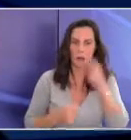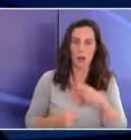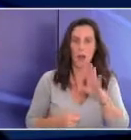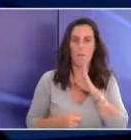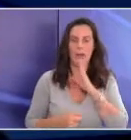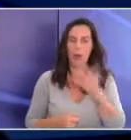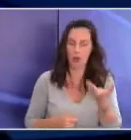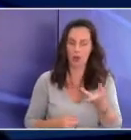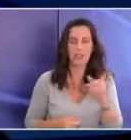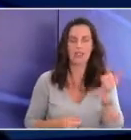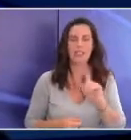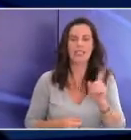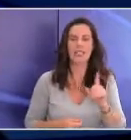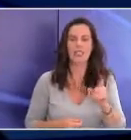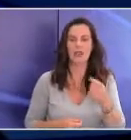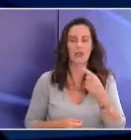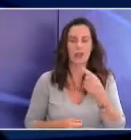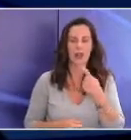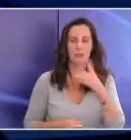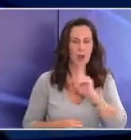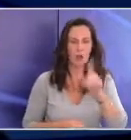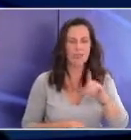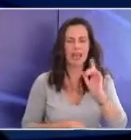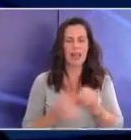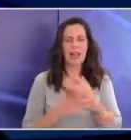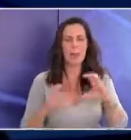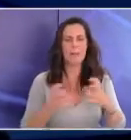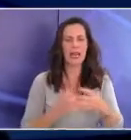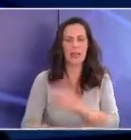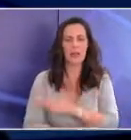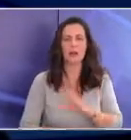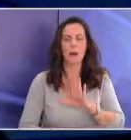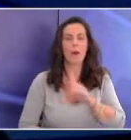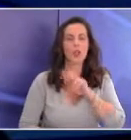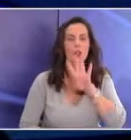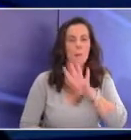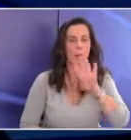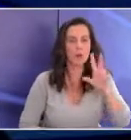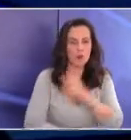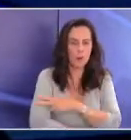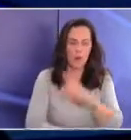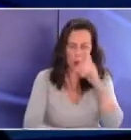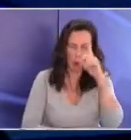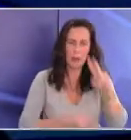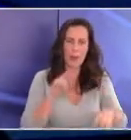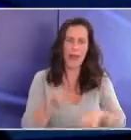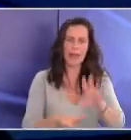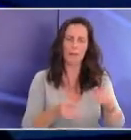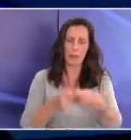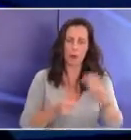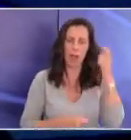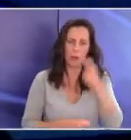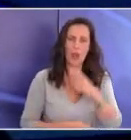של האזרח שמפריעות להם, זה לא היה. הוא מדבר על יחידה, אני אומר, לא צריך יחידה. היחידות בלהב 433 יודעות לטפל בארגוני פשיעה, הם ישימו